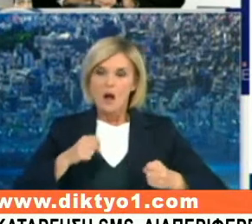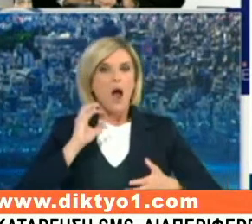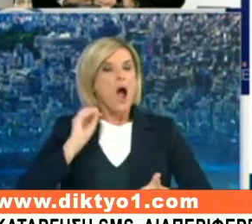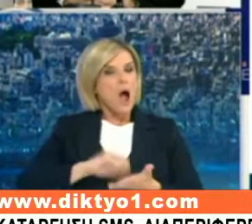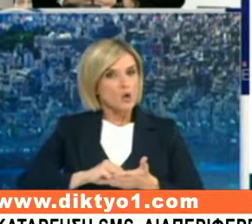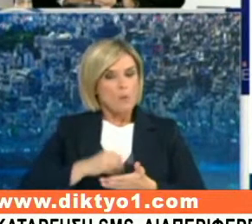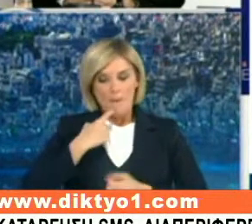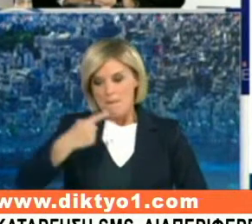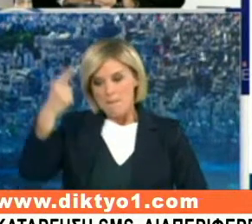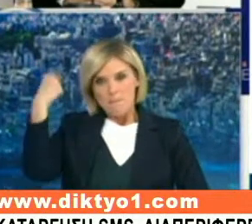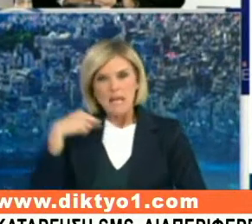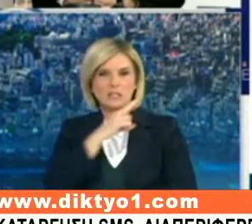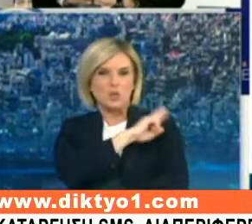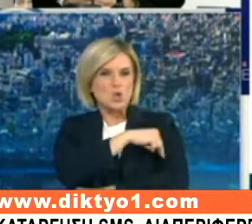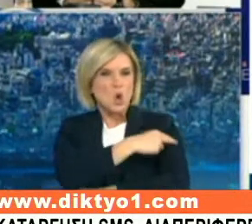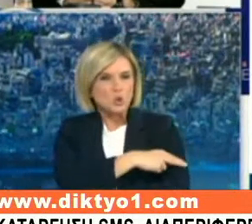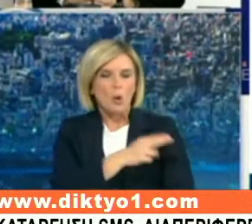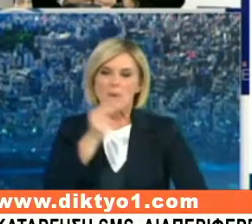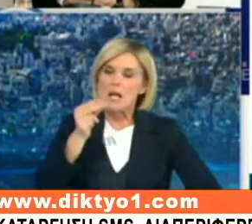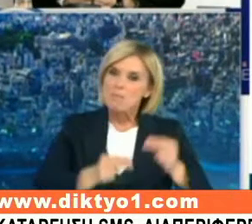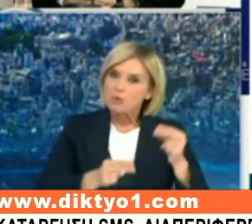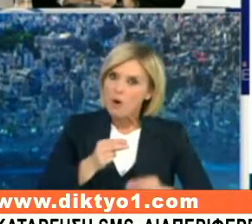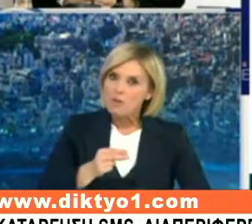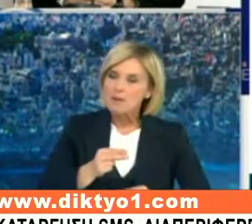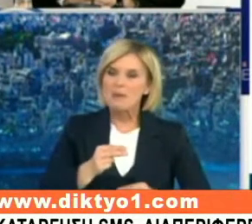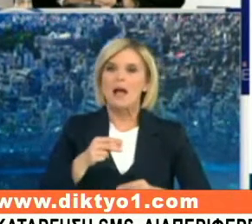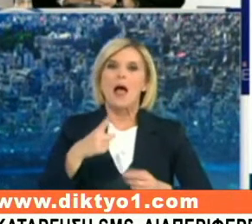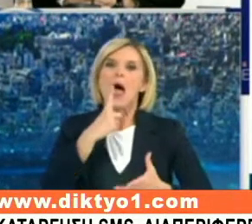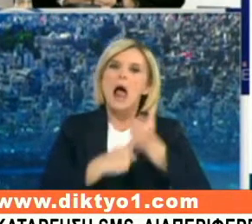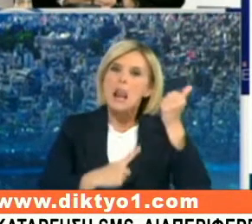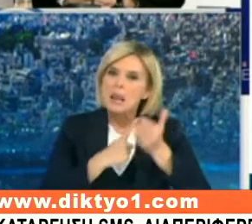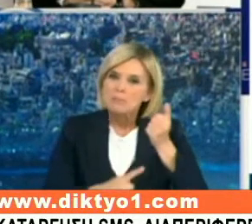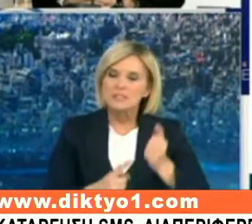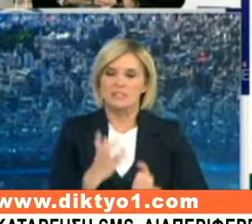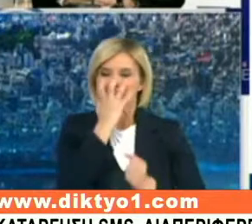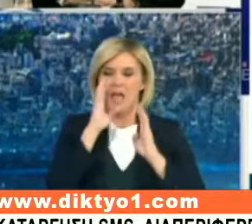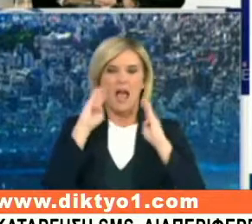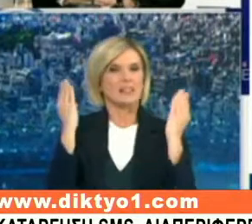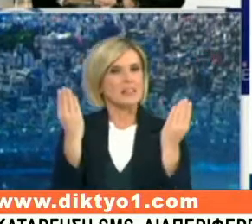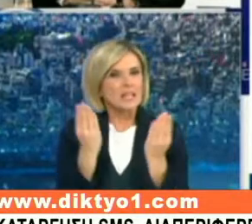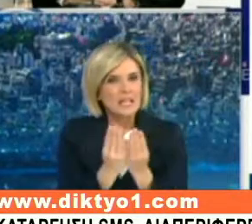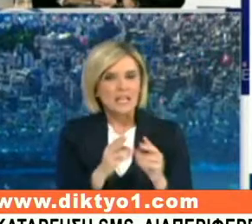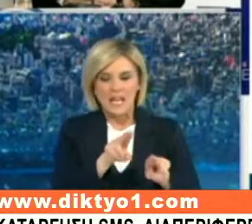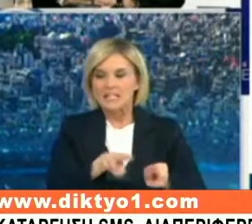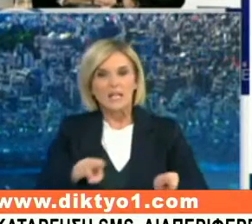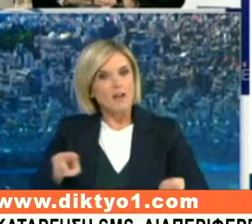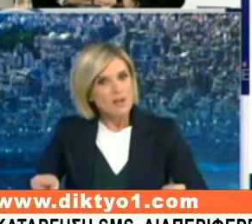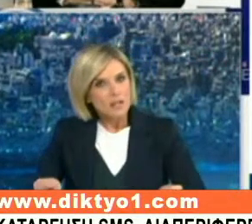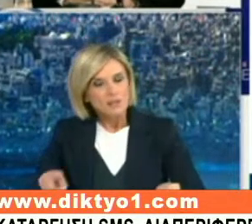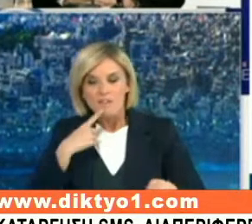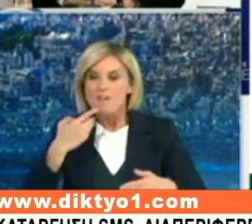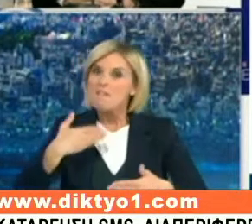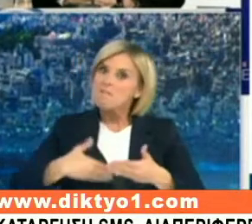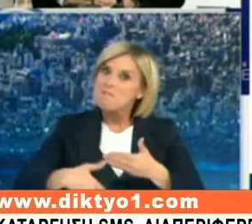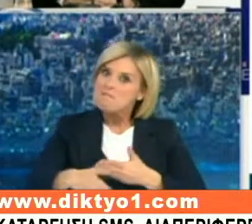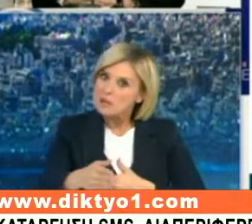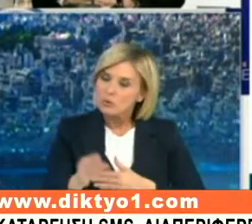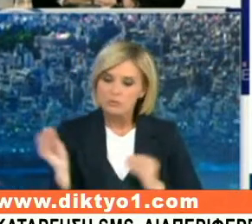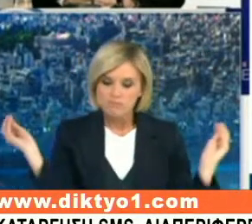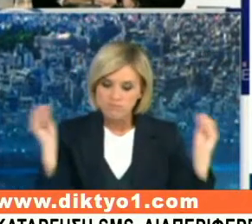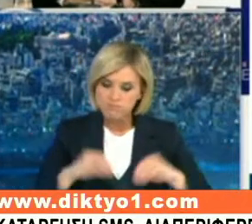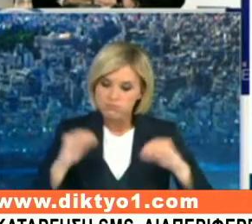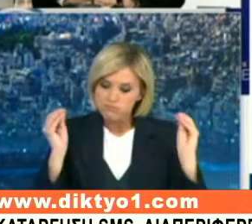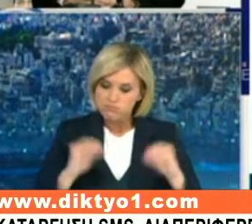ενώ φέτος έχουν προστεθεί εκατοντάδες κλίνες, απλές και κλίνες μεθ. Χάρη σε αυτούς τους παράγοντες λοιπόν, μπορούμε να πούμε με